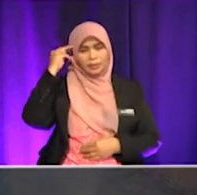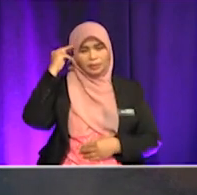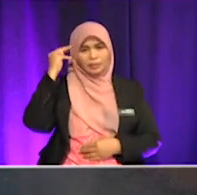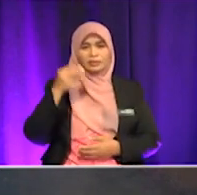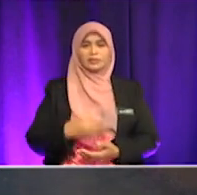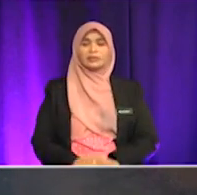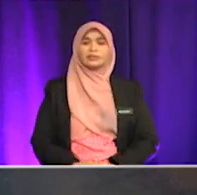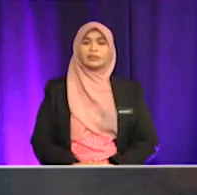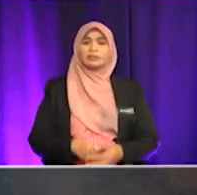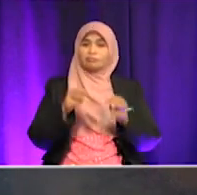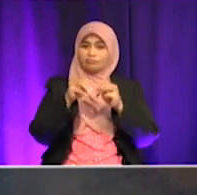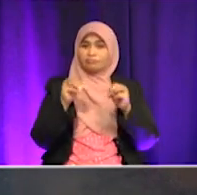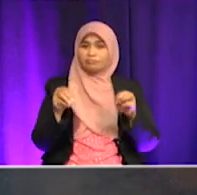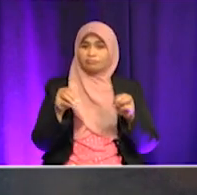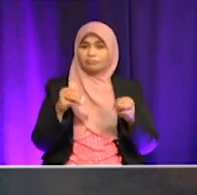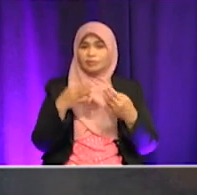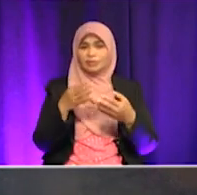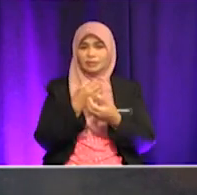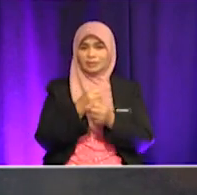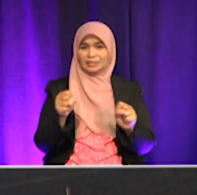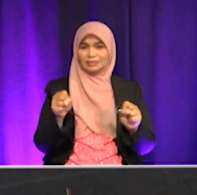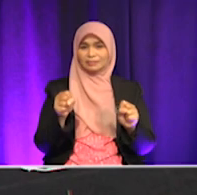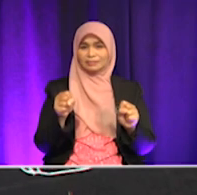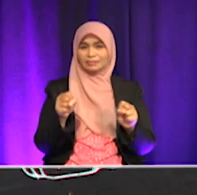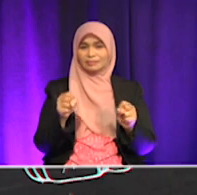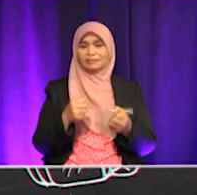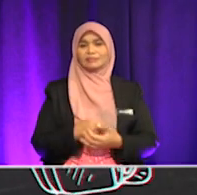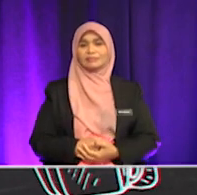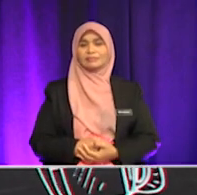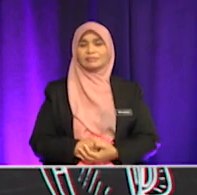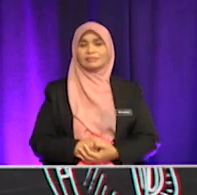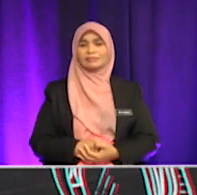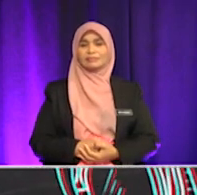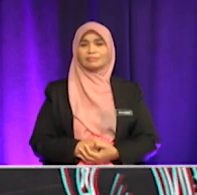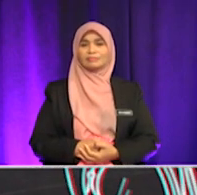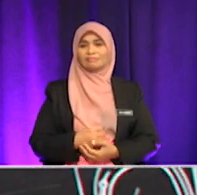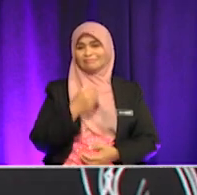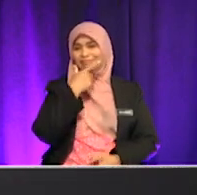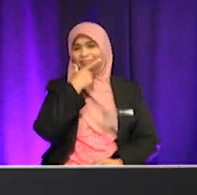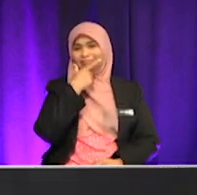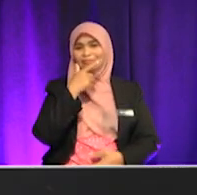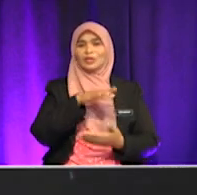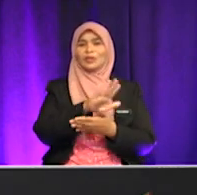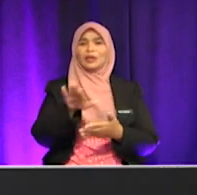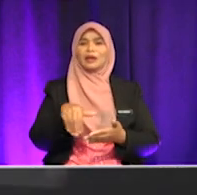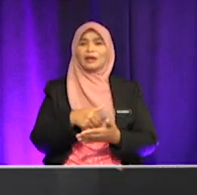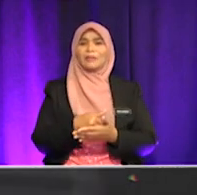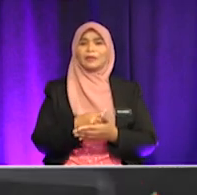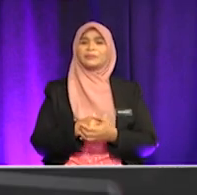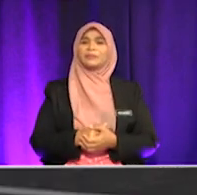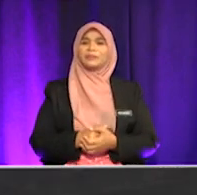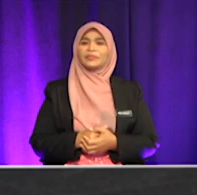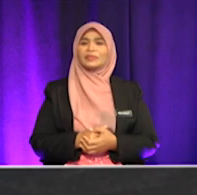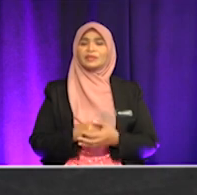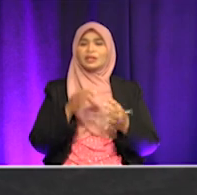murid-murid di Google Meet, adakah anda sudah bersedia? Cuba angkat tangan sikit. Sedia semua? Okey, senyap sikit nak tengok. Okey, kalau dah bersedia,